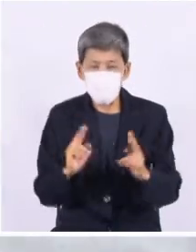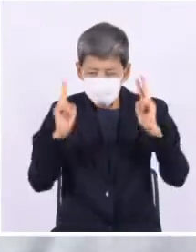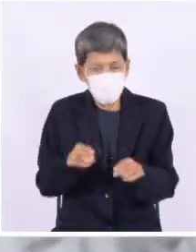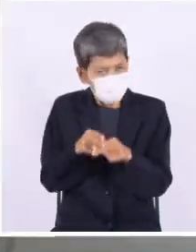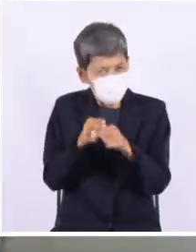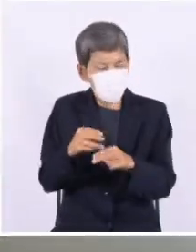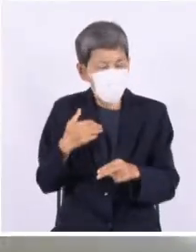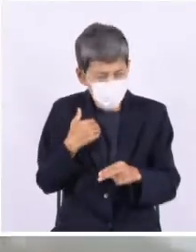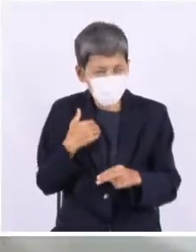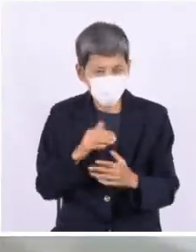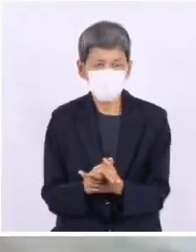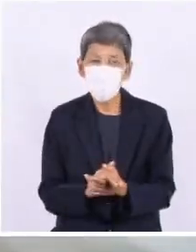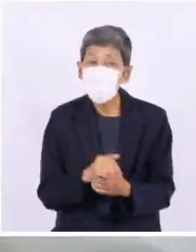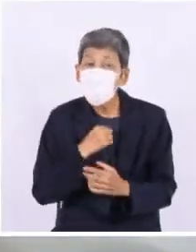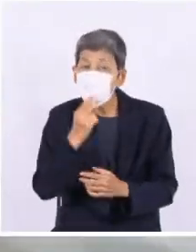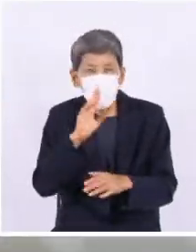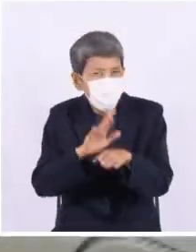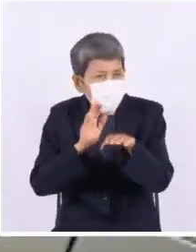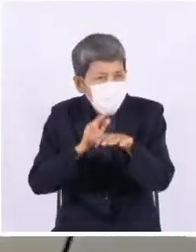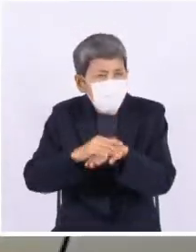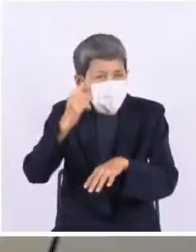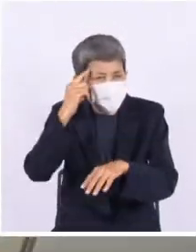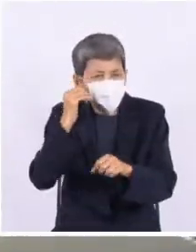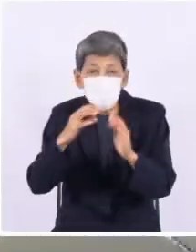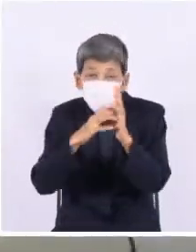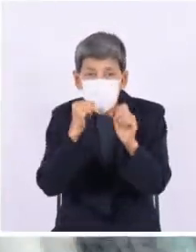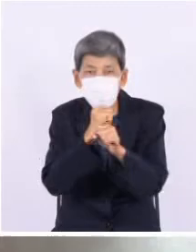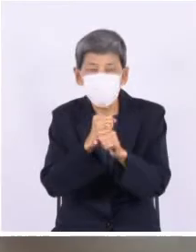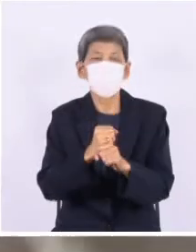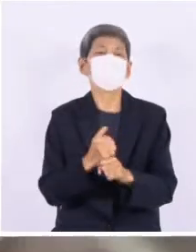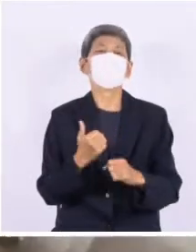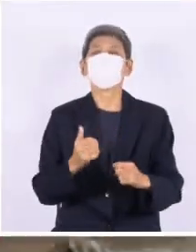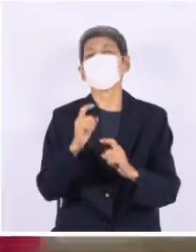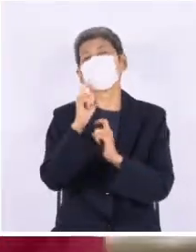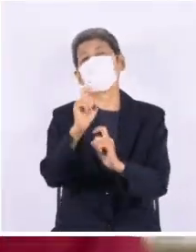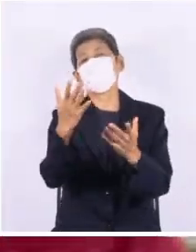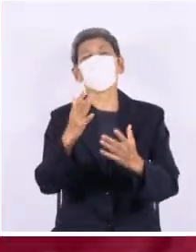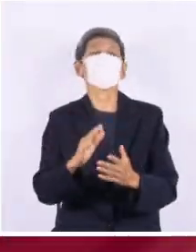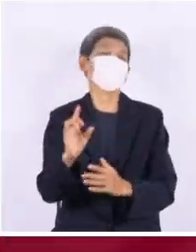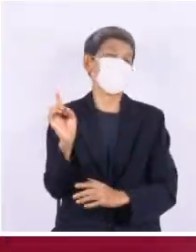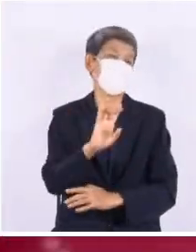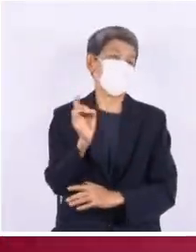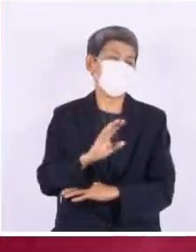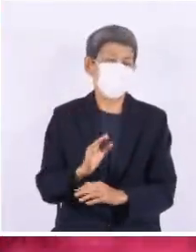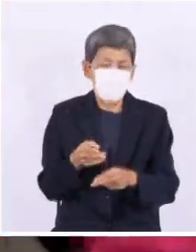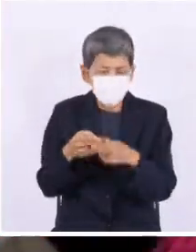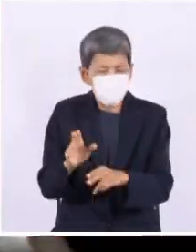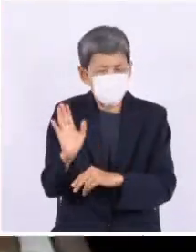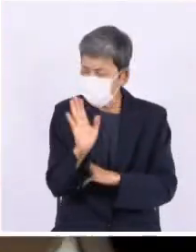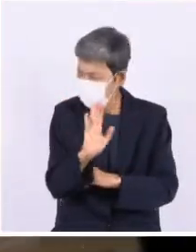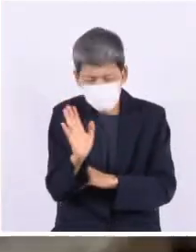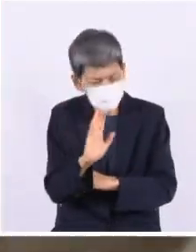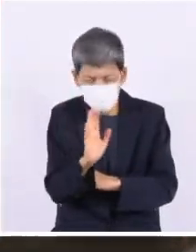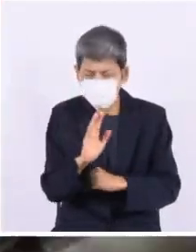ติเลยค่ะนี่แหละค่ะเป็นอุทาหรณ์อย่างนึงนะแต่โชคดีน้องปลอดภัยนะคะไม่เป็นอันตรายนะผู้ปกครองอย่าทิ้งเด็กเล็กไว้ในรถลำพังนะค